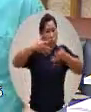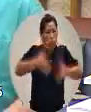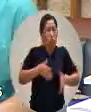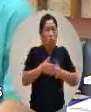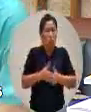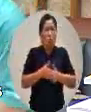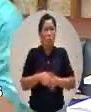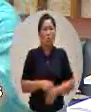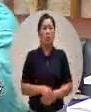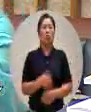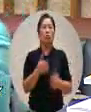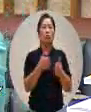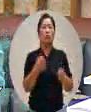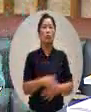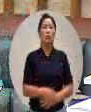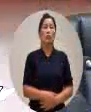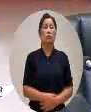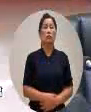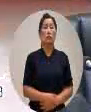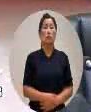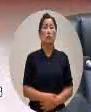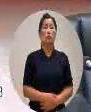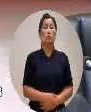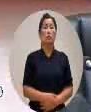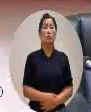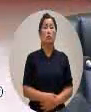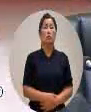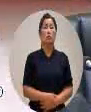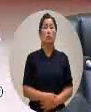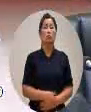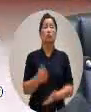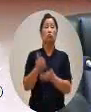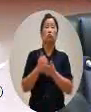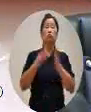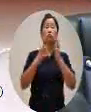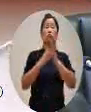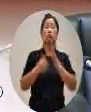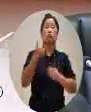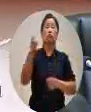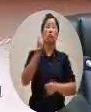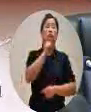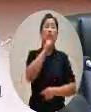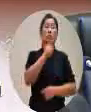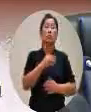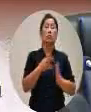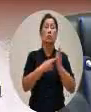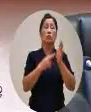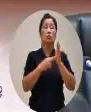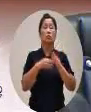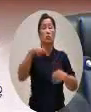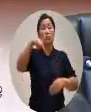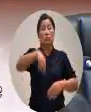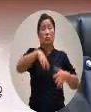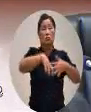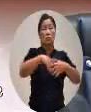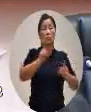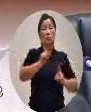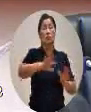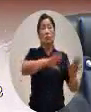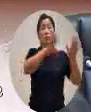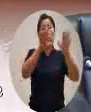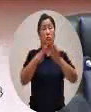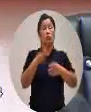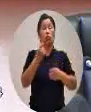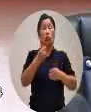這個問題謝謝好那我們請局長請局了解一下這個裡面如果有